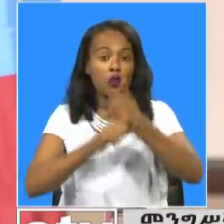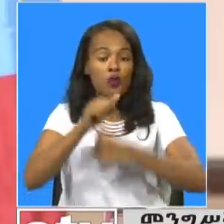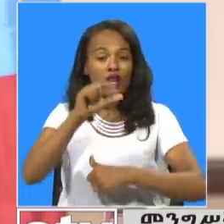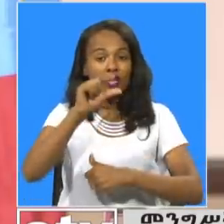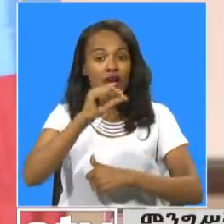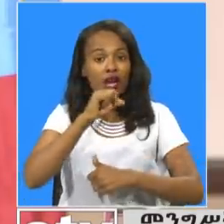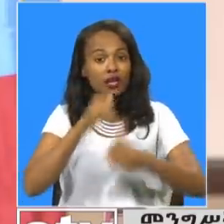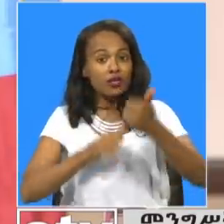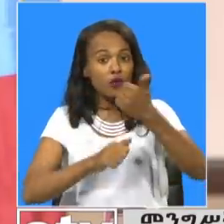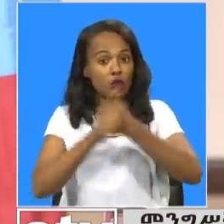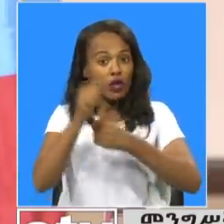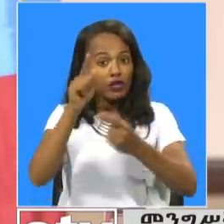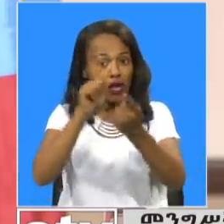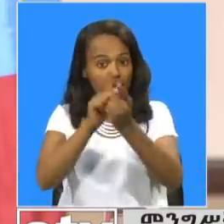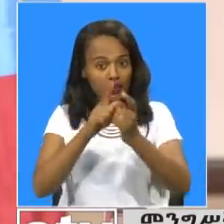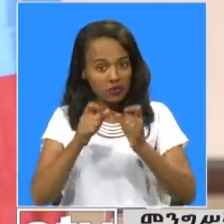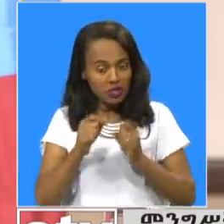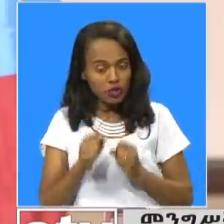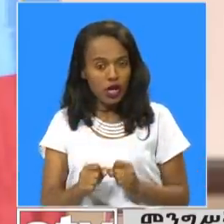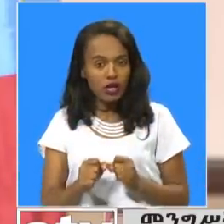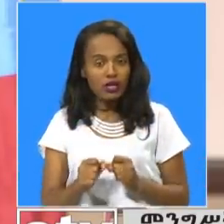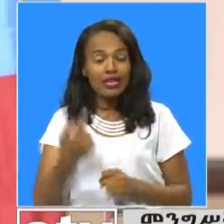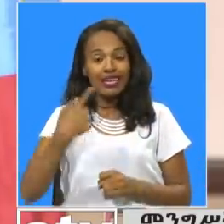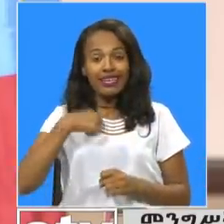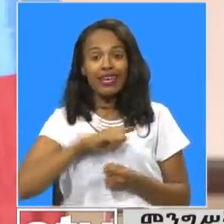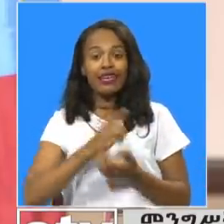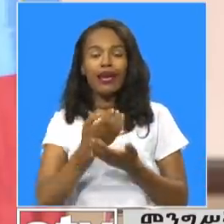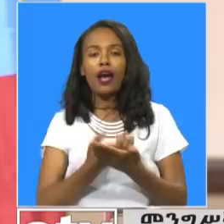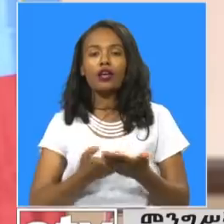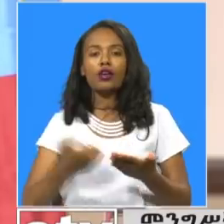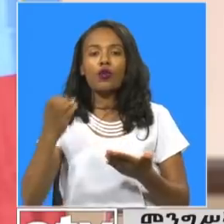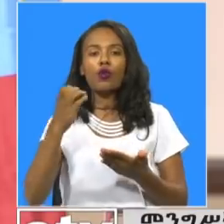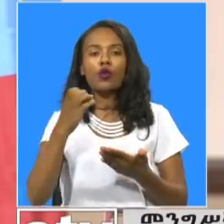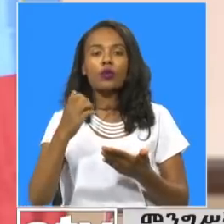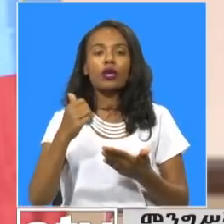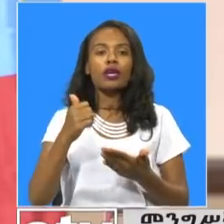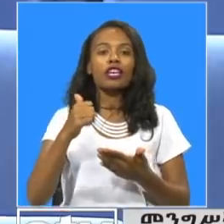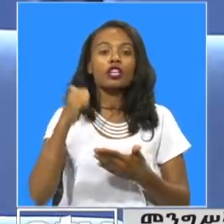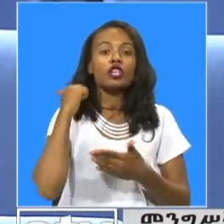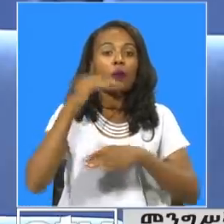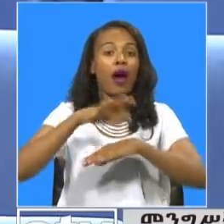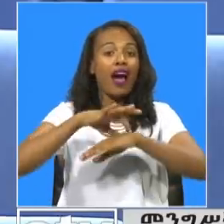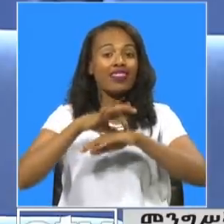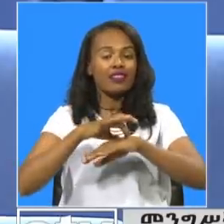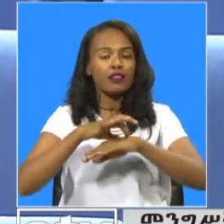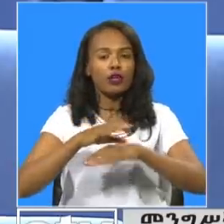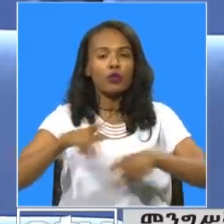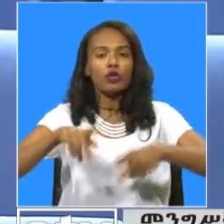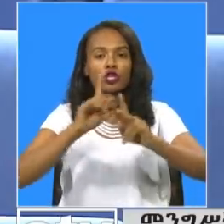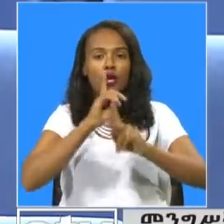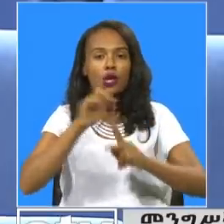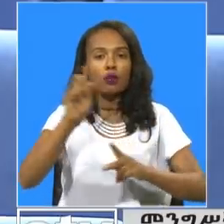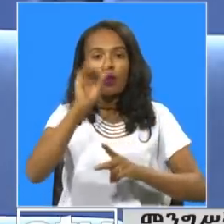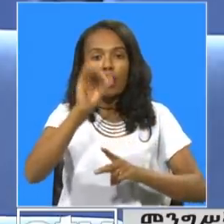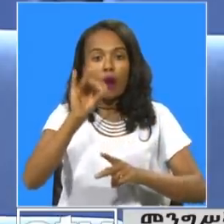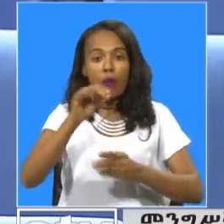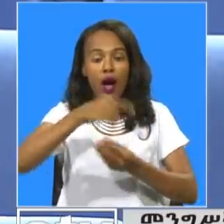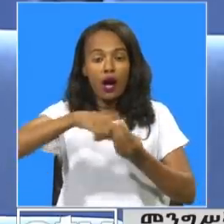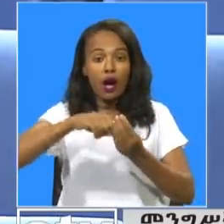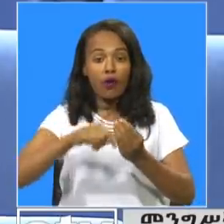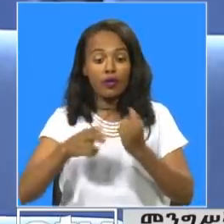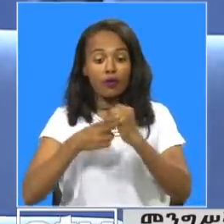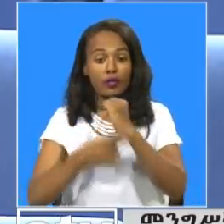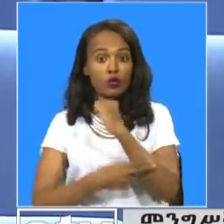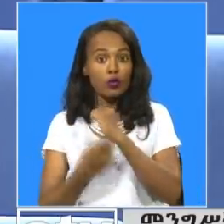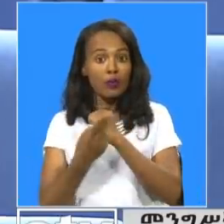ያላነሰ ጉዳት ሊያጋጥመን ይችላል። የኛ ኢኮኖሚ ባክቦን ደግሞ እርሻ ነው። በቆላማ አካባቢዎች በግብርናው ዘርፍ መስኖን